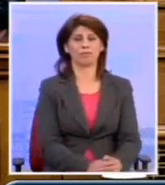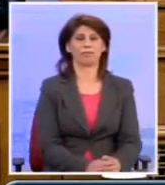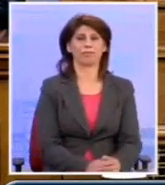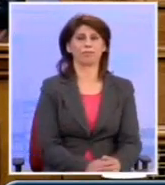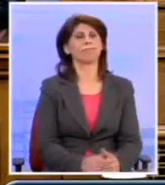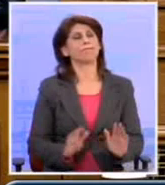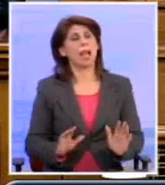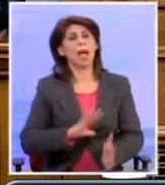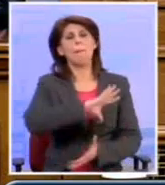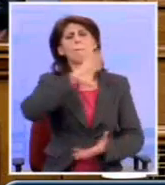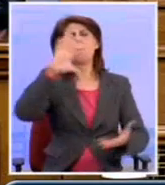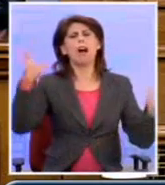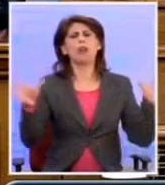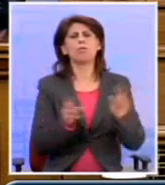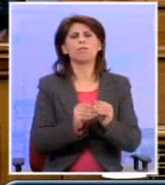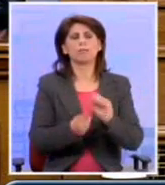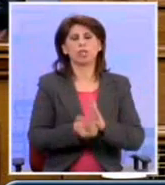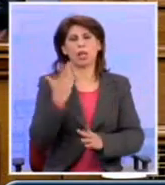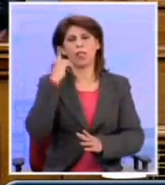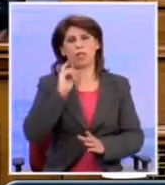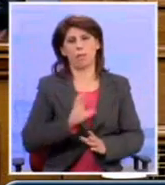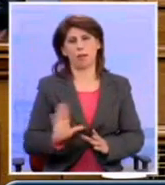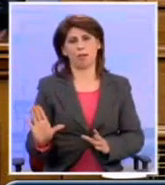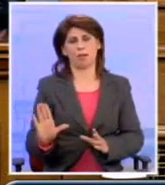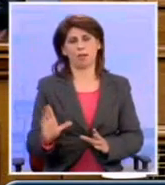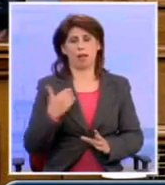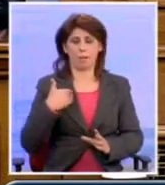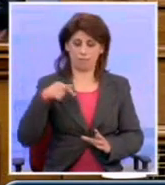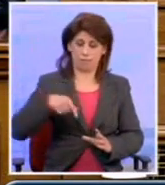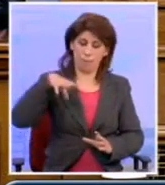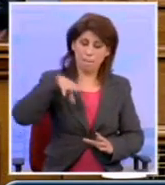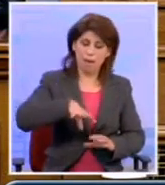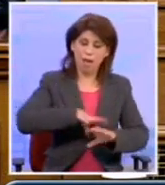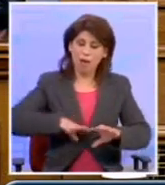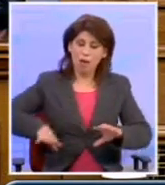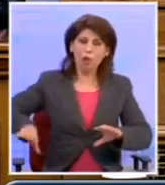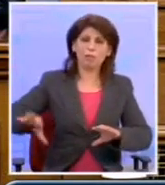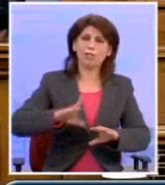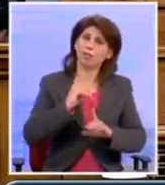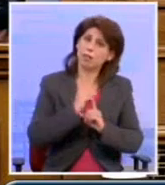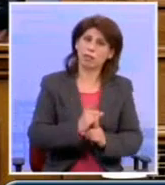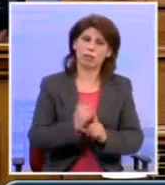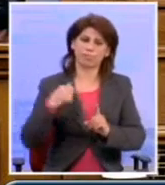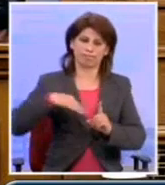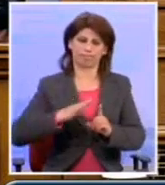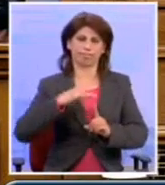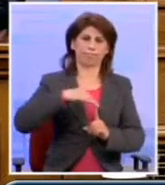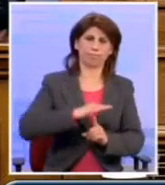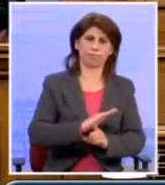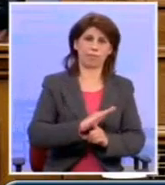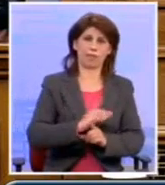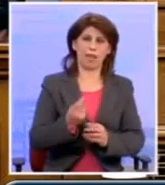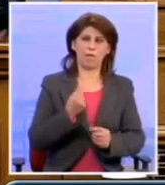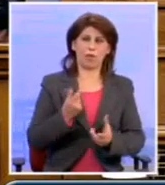Η παγκοσμιοποίηση έχει αναδείξει νέα δεδομένα. Και είμαστε σε μια περιοχή ιδιαίτερα ταραγμένη,